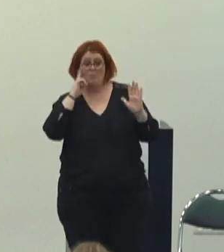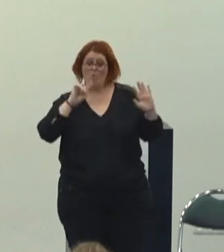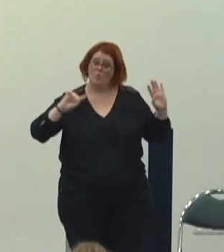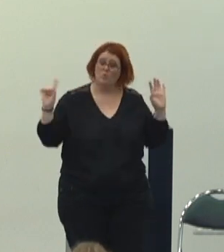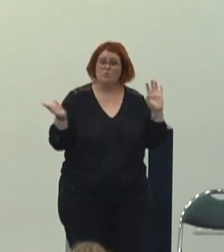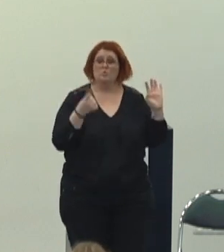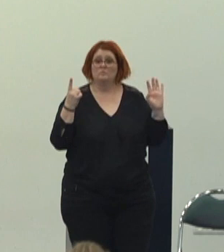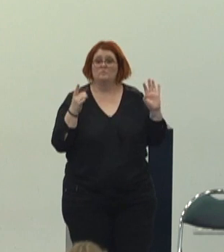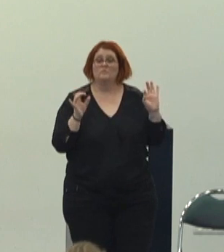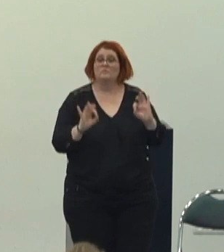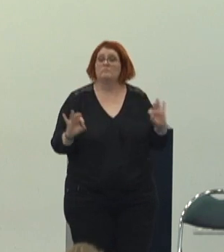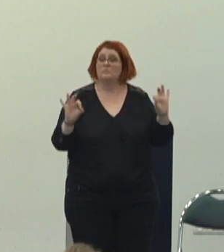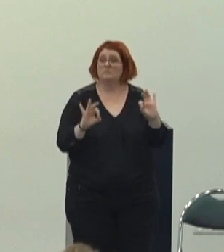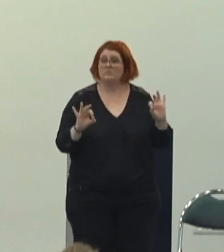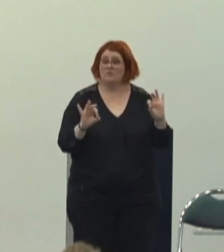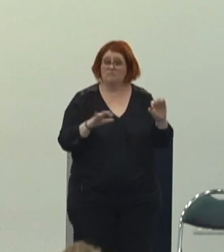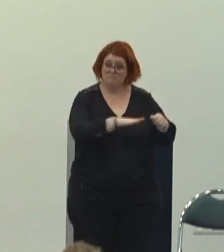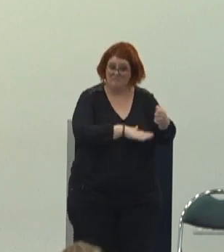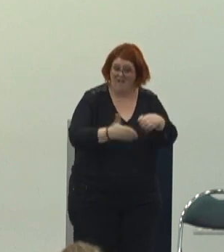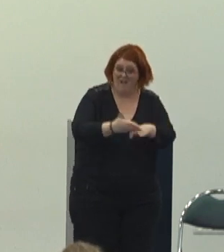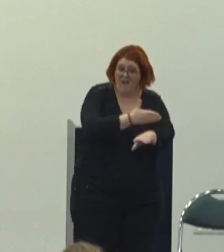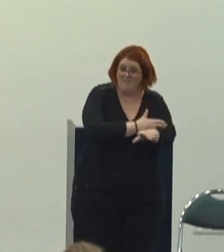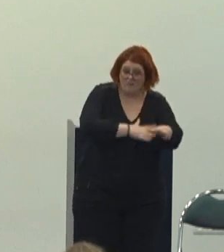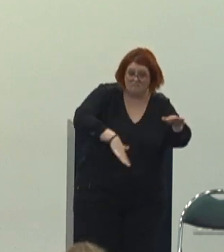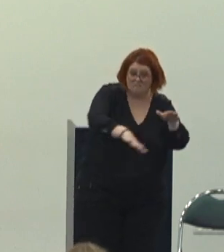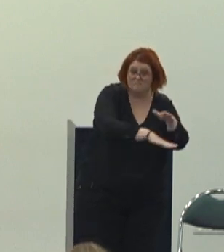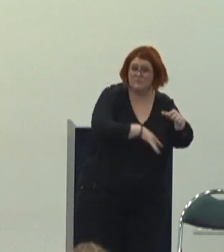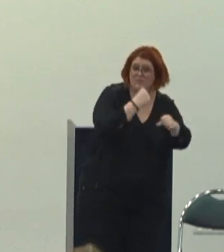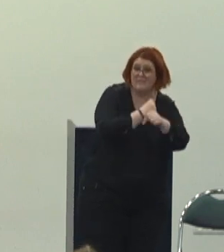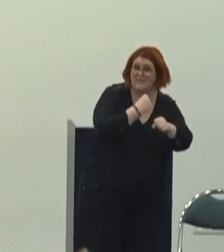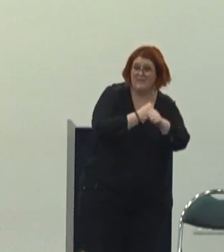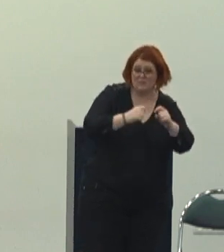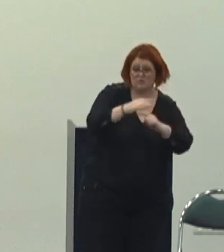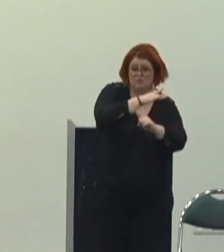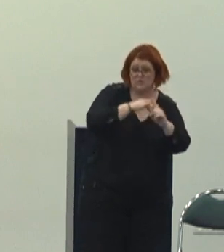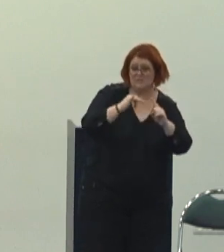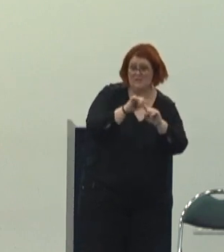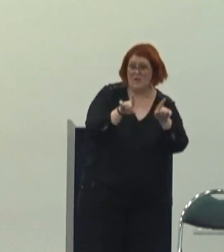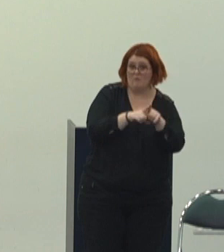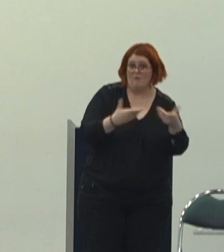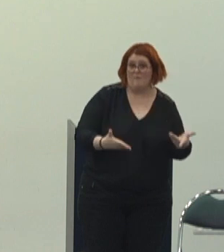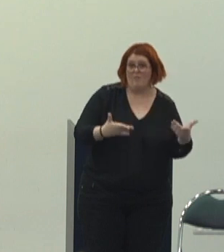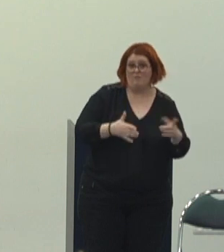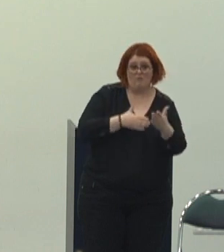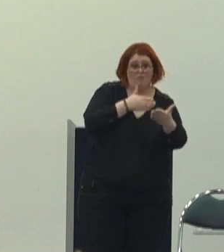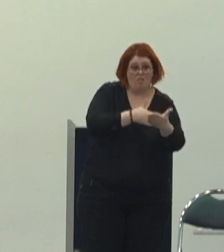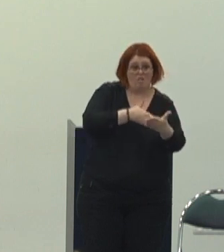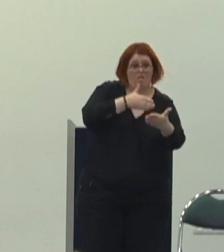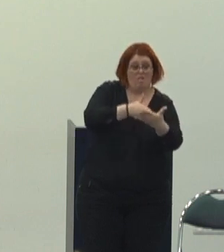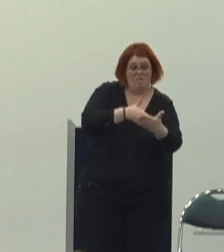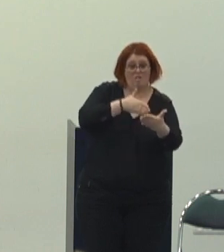engager en parallèle un travail de fond sur tout ce qui, dans la société telle qu'elle est, fait obstacle à son